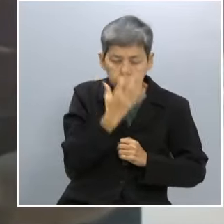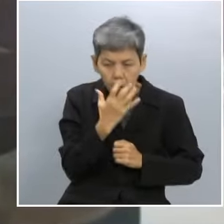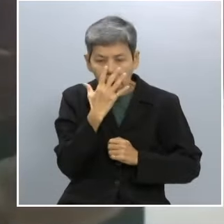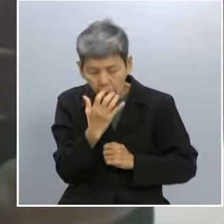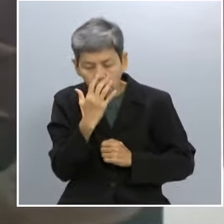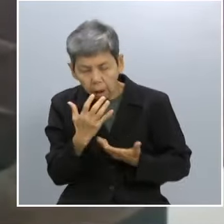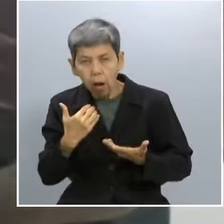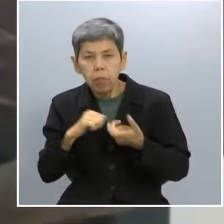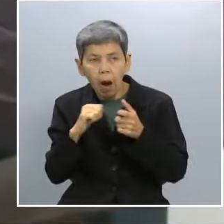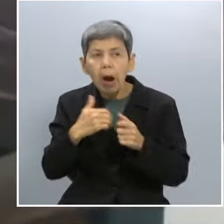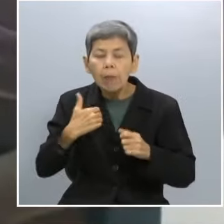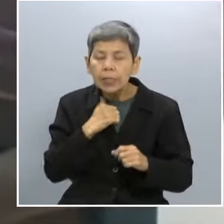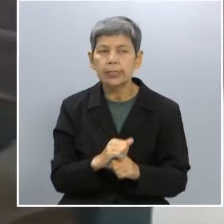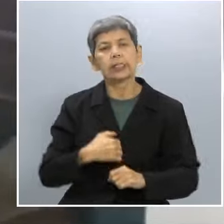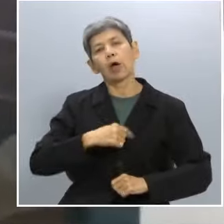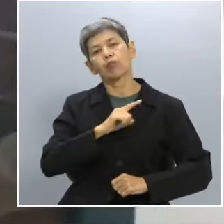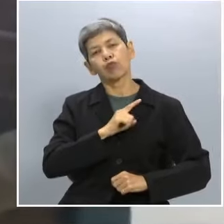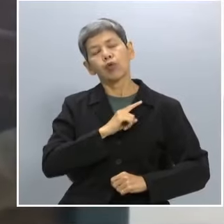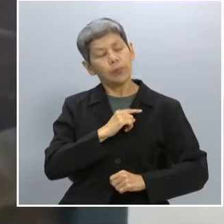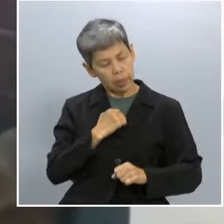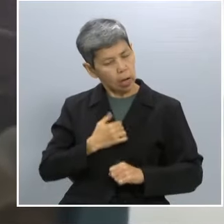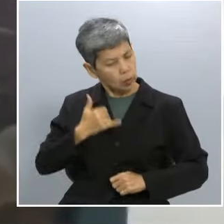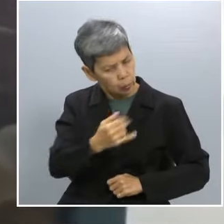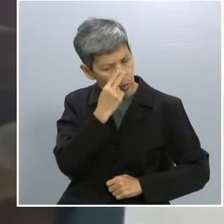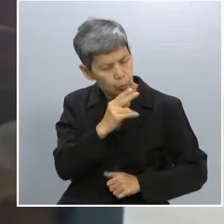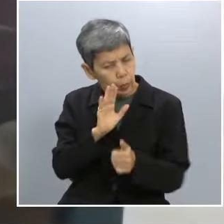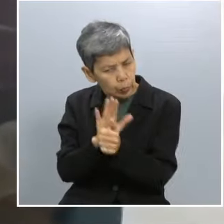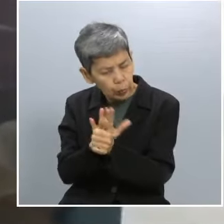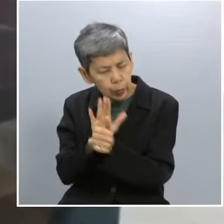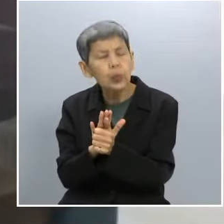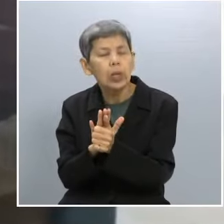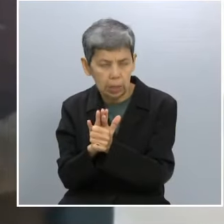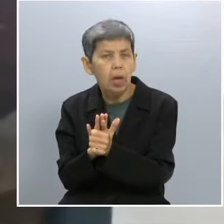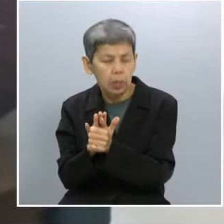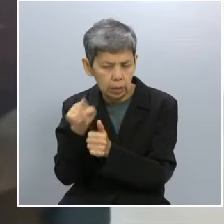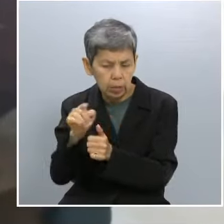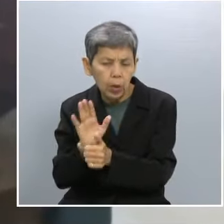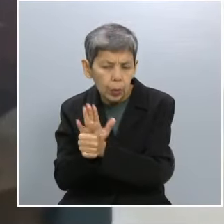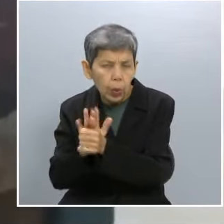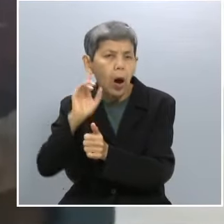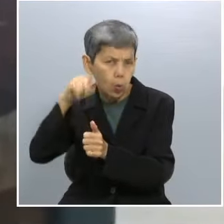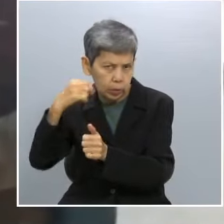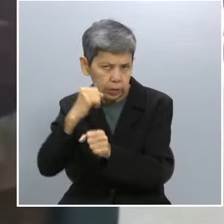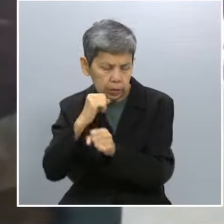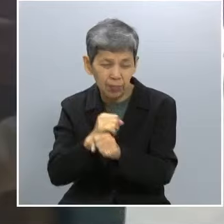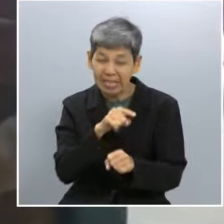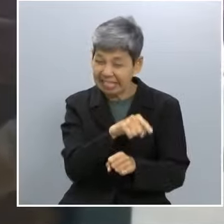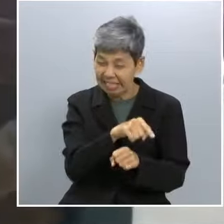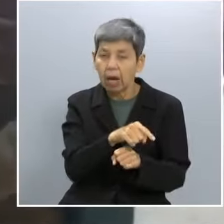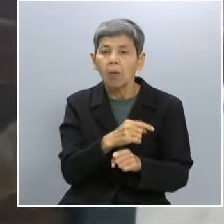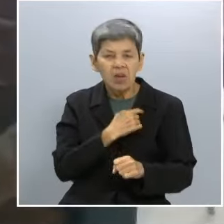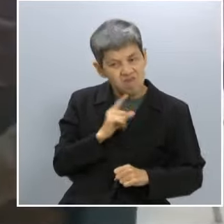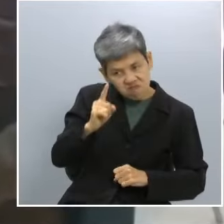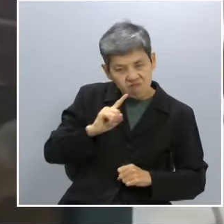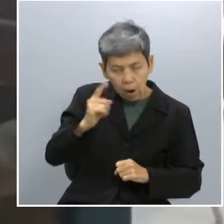ถึงตอนนี้เพราะฉะนั้นก็เป็นหน้าที่ที่จะต้องมาติดตามมาอำนวยความเป็นธรรมให้กับฮากิมเพื่อความปลอดภัยเพราะว่าคนก่อเหตุก็ยังข่มขู่